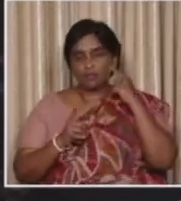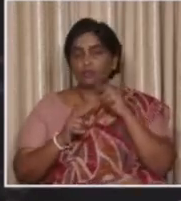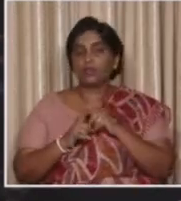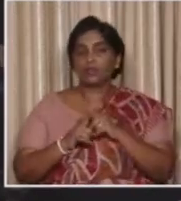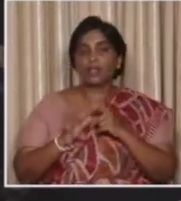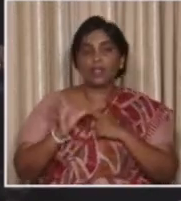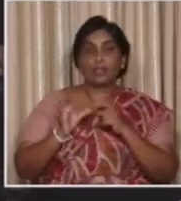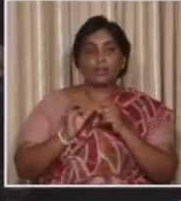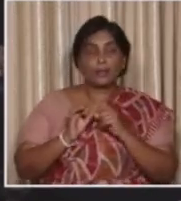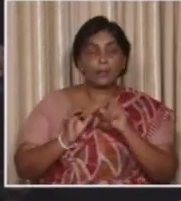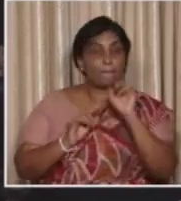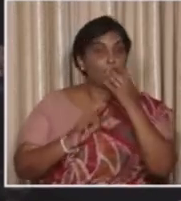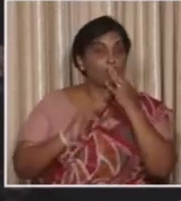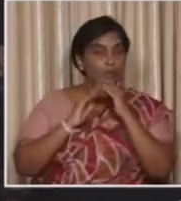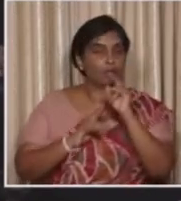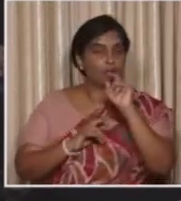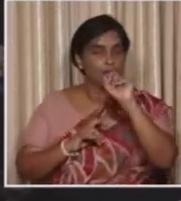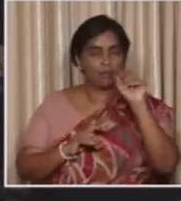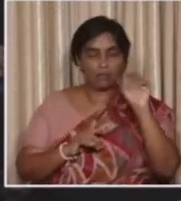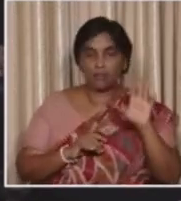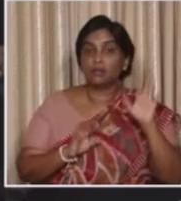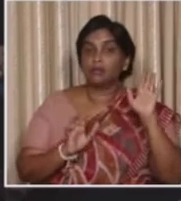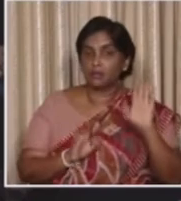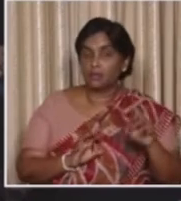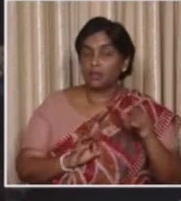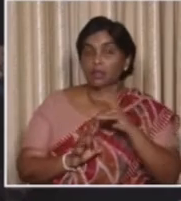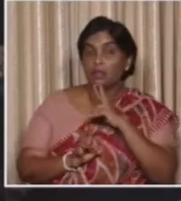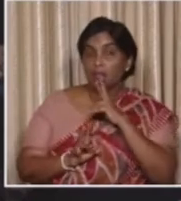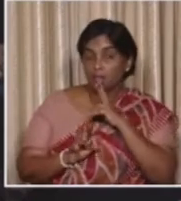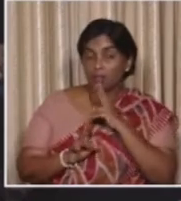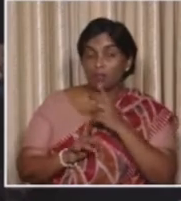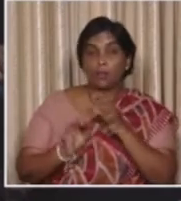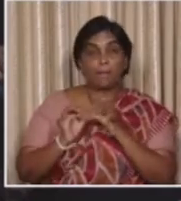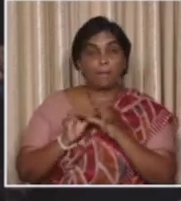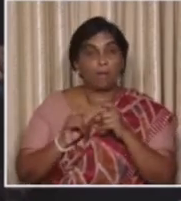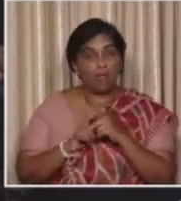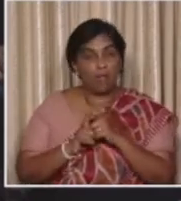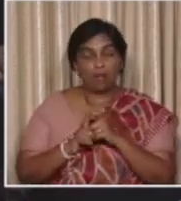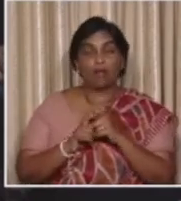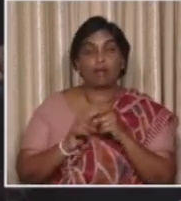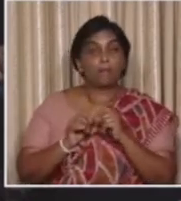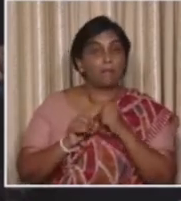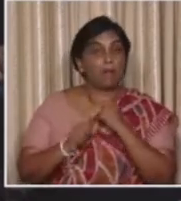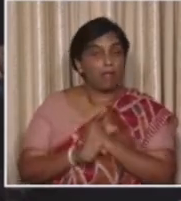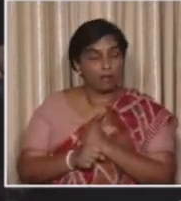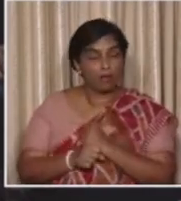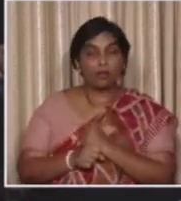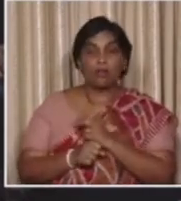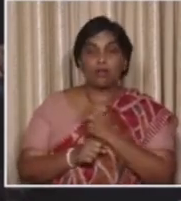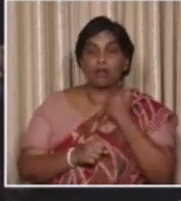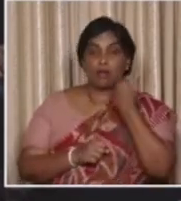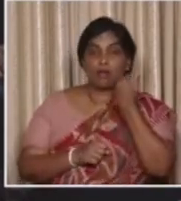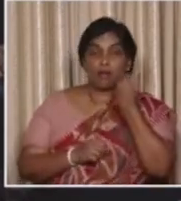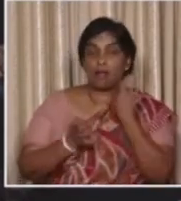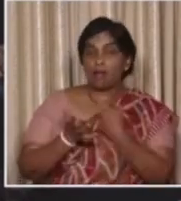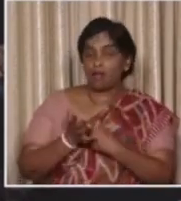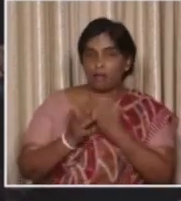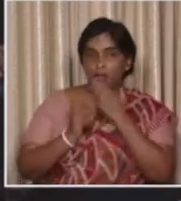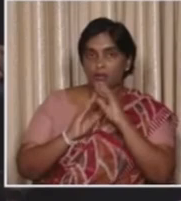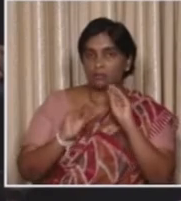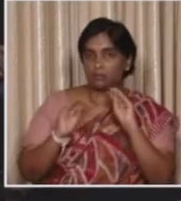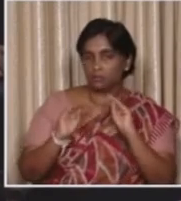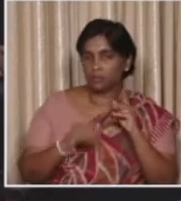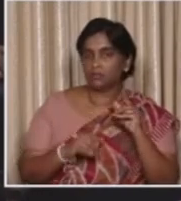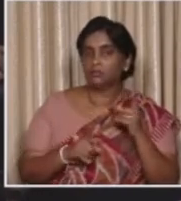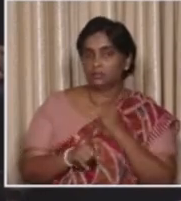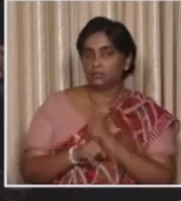AB පාසල් නම් කරලා තියෙනවා කීපයක්. හැබැයි රත්නපුර, බලංගොඩ, කහවත්ත, රක්වාන ඉස්කෝලේ විතරයි යම් කිසි ප්‍රමාණයකට